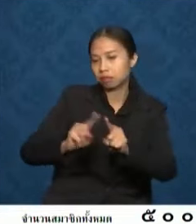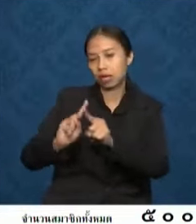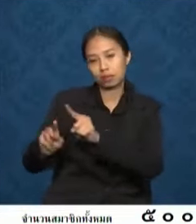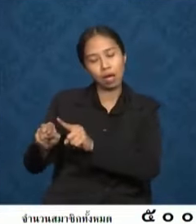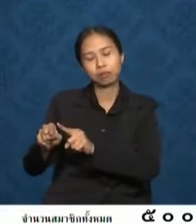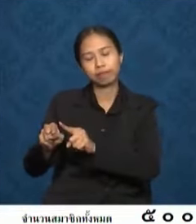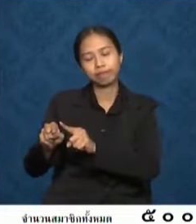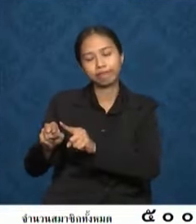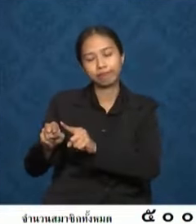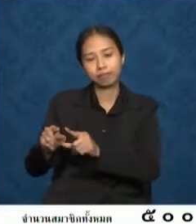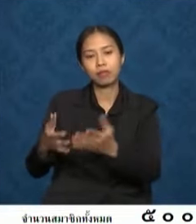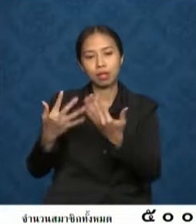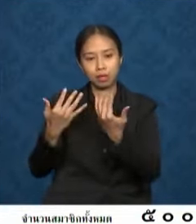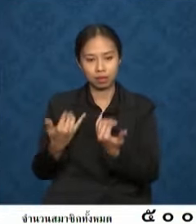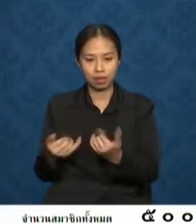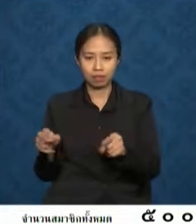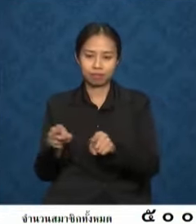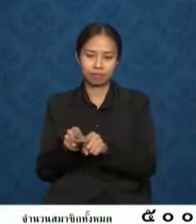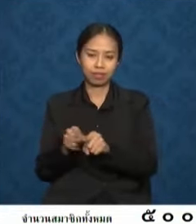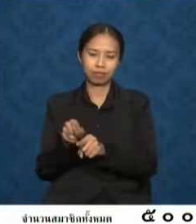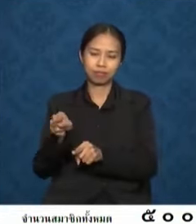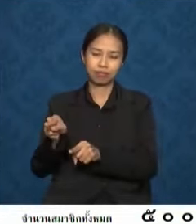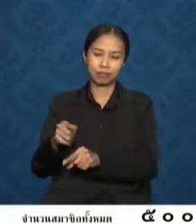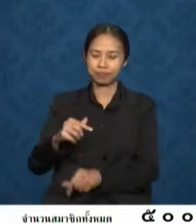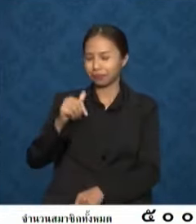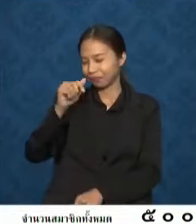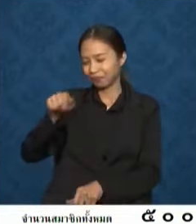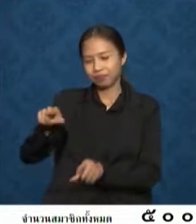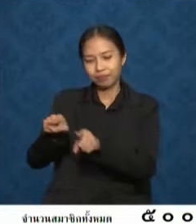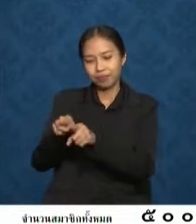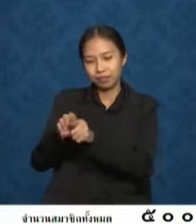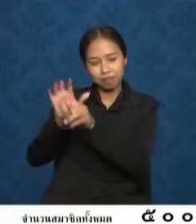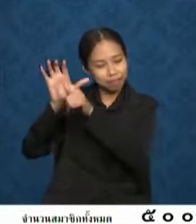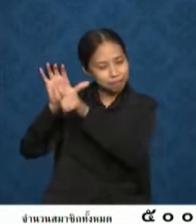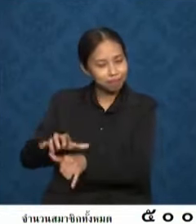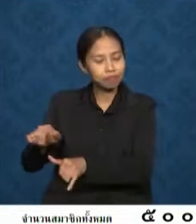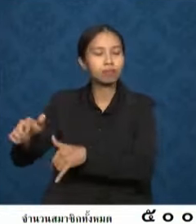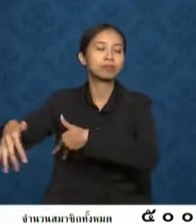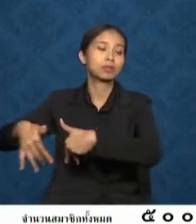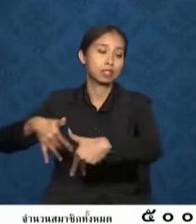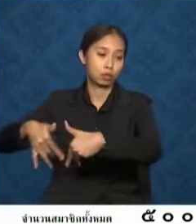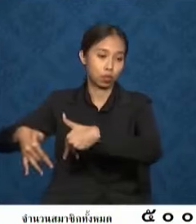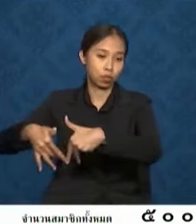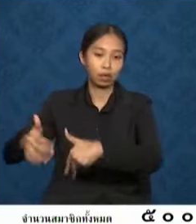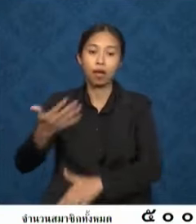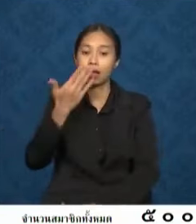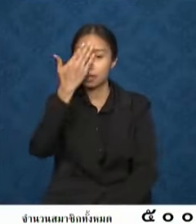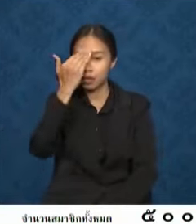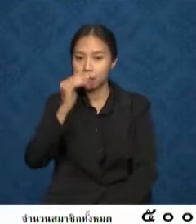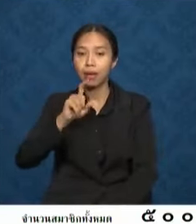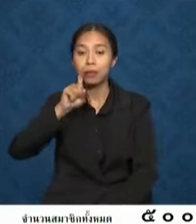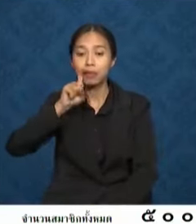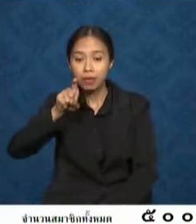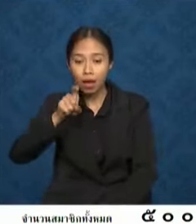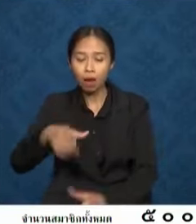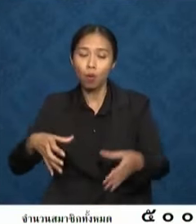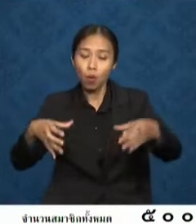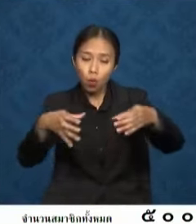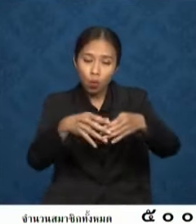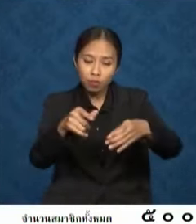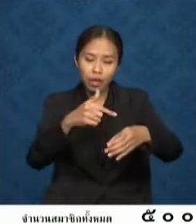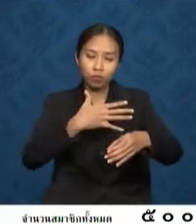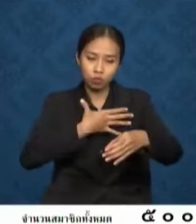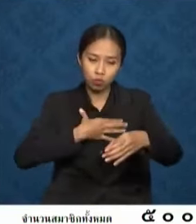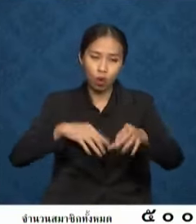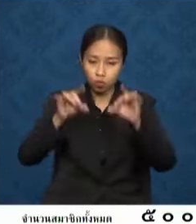ลักษณะนี้เป็นการดูถูกประชาชนอย่างสิ้นเชิงท่านประธานครับทำไมเราไม่ตั้งคำถามกับกลุ่มที่ใช้ความรุนแรงบ้าง